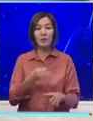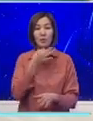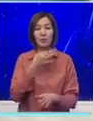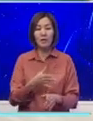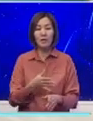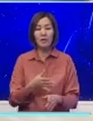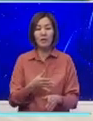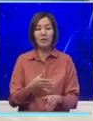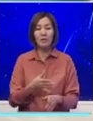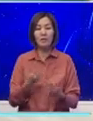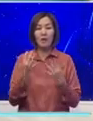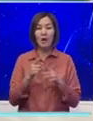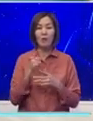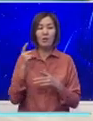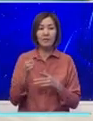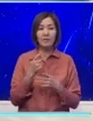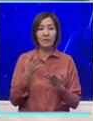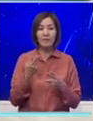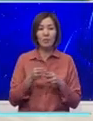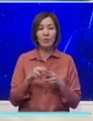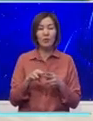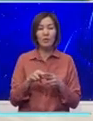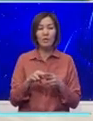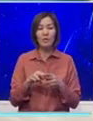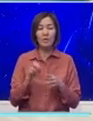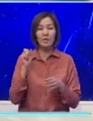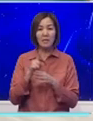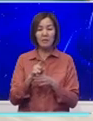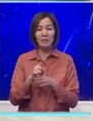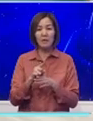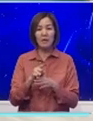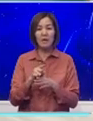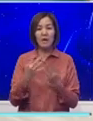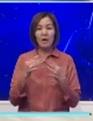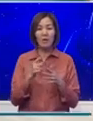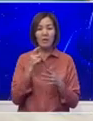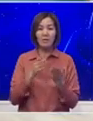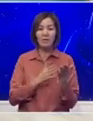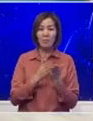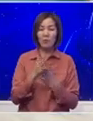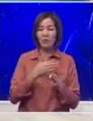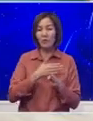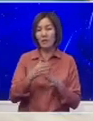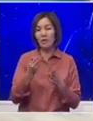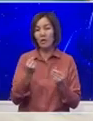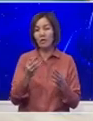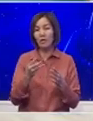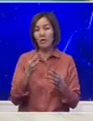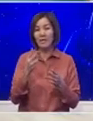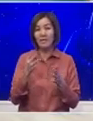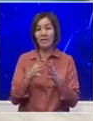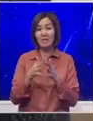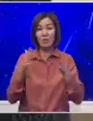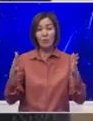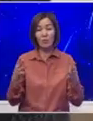ұнағаны, ауыл шаруашылық туралы өте ерекше айтты, ауыл шаруашылыққа бөлінетін жаңа қаражатты екеселеу деген сөз.